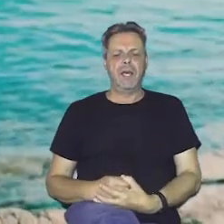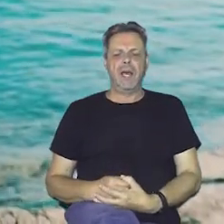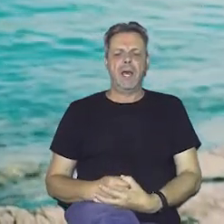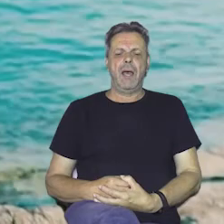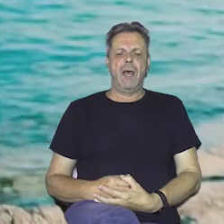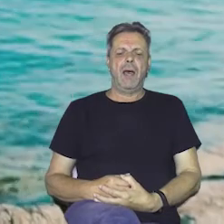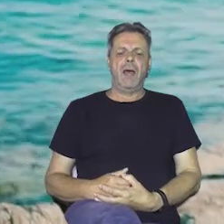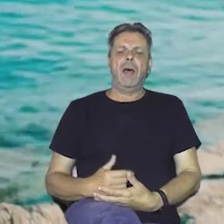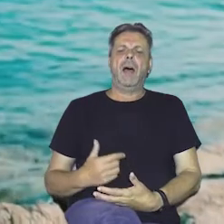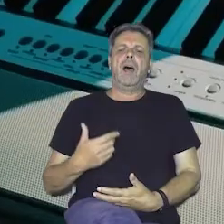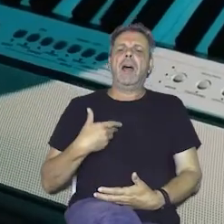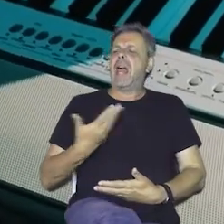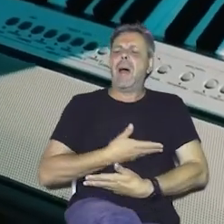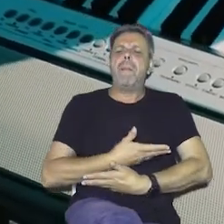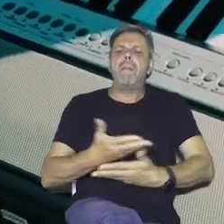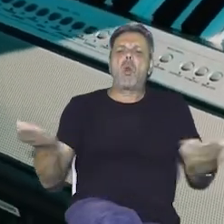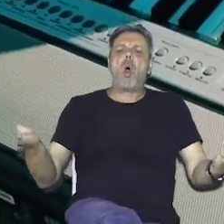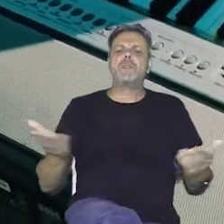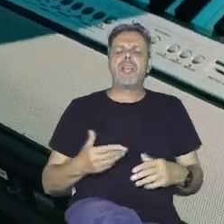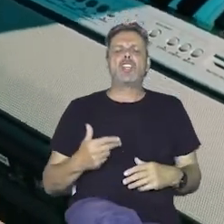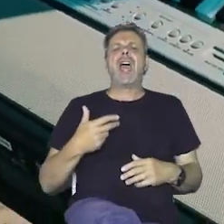na me prospeš kada